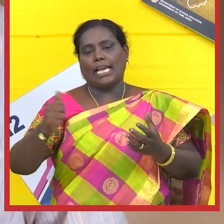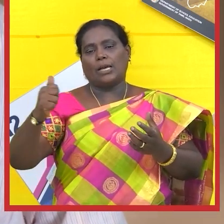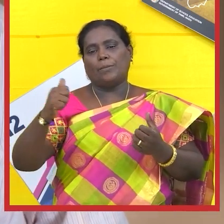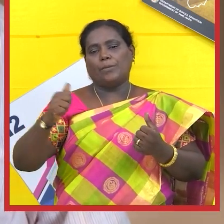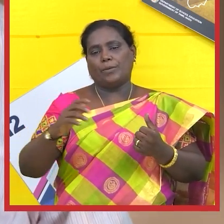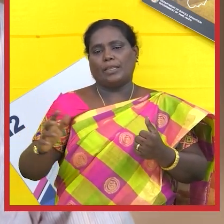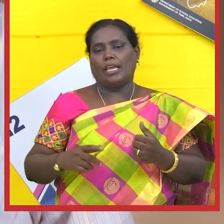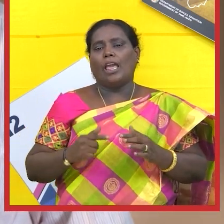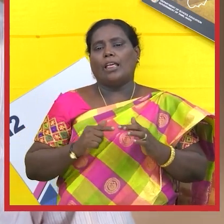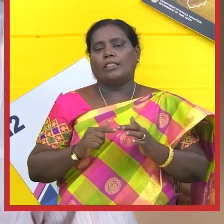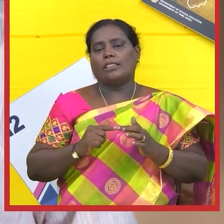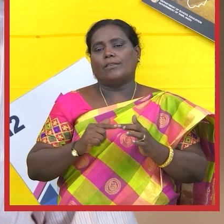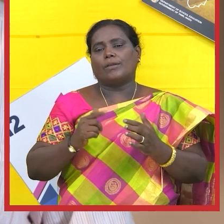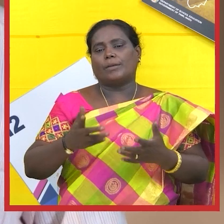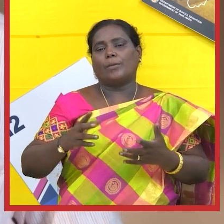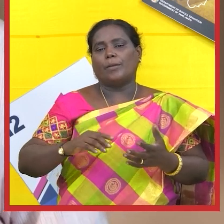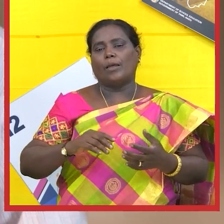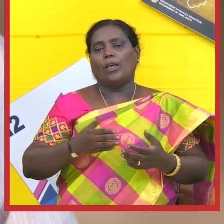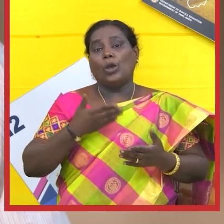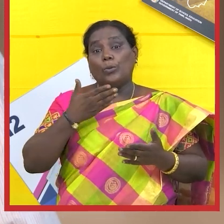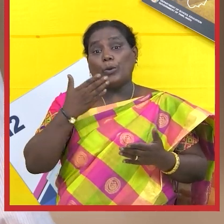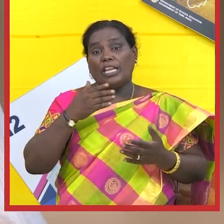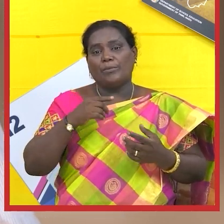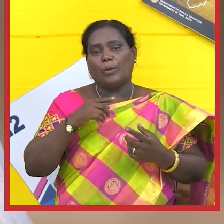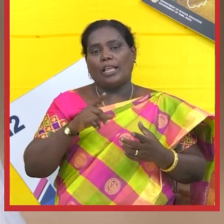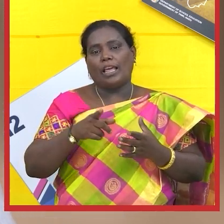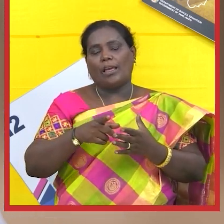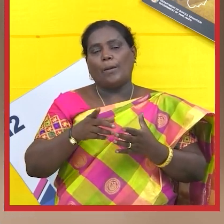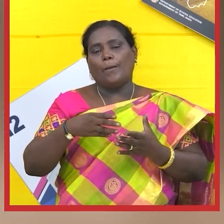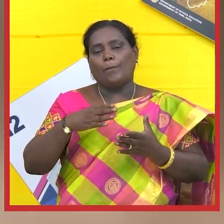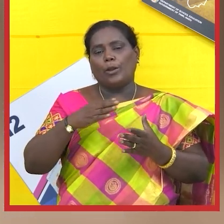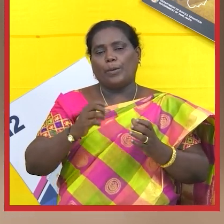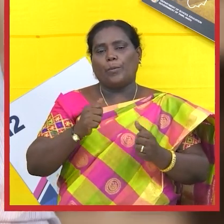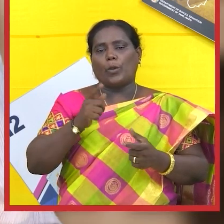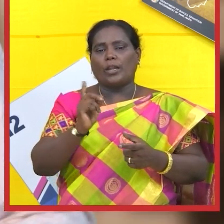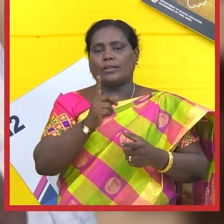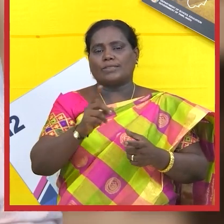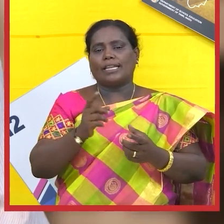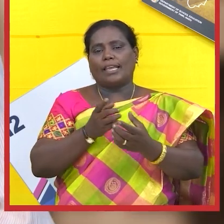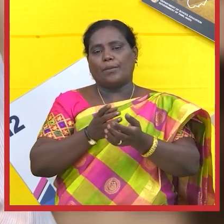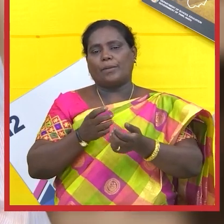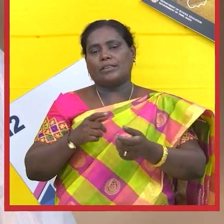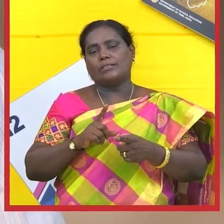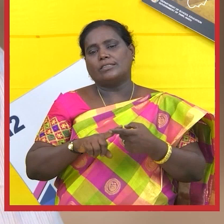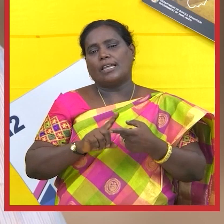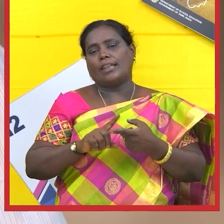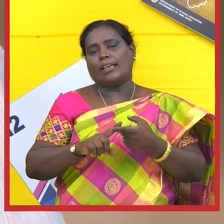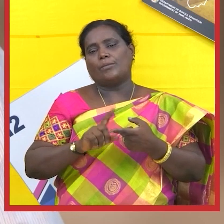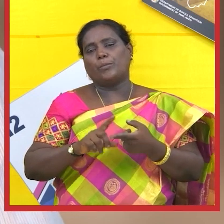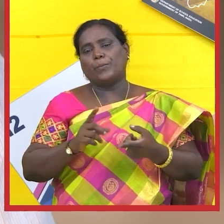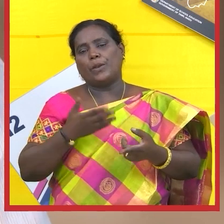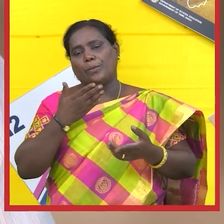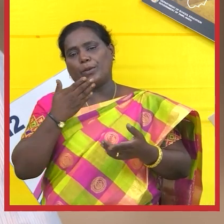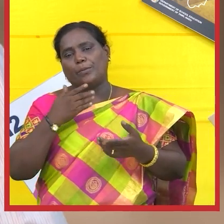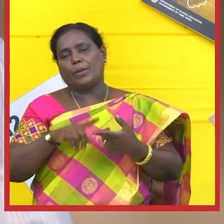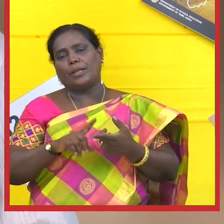விடுதலைக்கு முன்பு மொழி போராட்டம், தமிழ்நாட்டிலே மொழி போராட்டம் என்பது வேகமாக நடைபெற்றது. நாம் ஏற்கனவே பார்த்தபோல் தூய்மைவாதத்தின் தந்தை